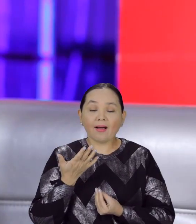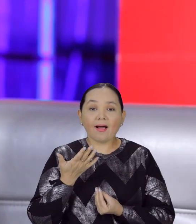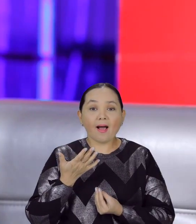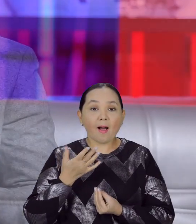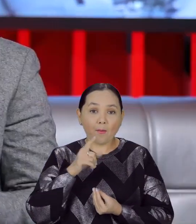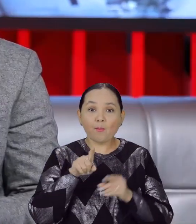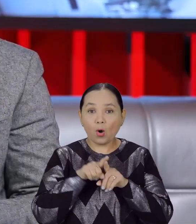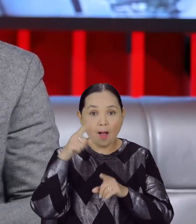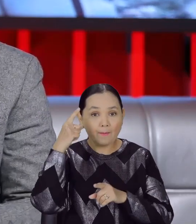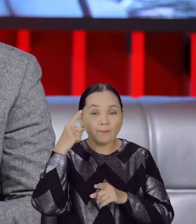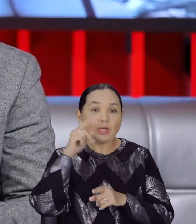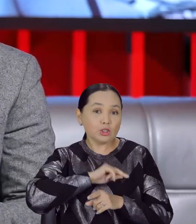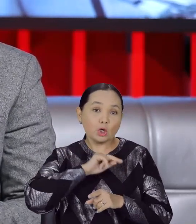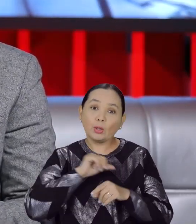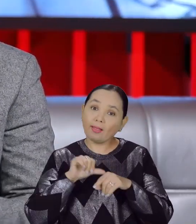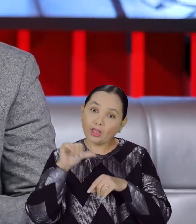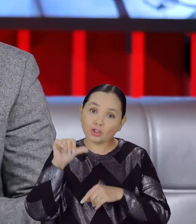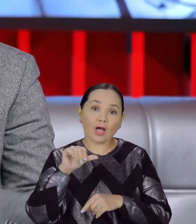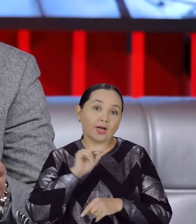qaysidir ma'noda bu ham ijoddan tashqari ijod.